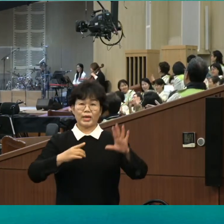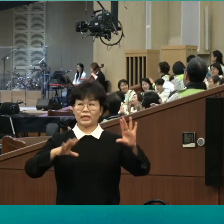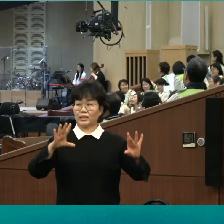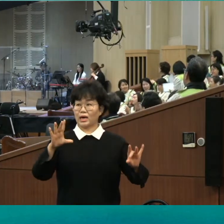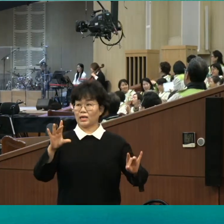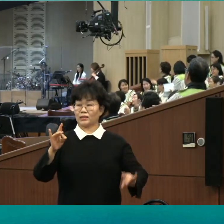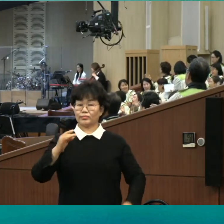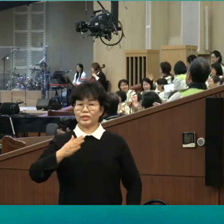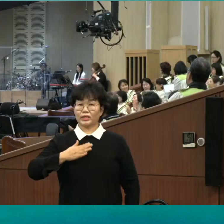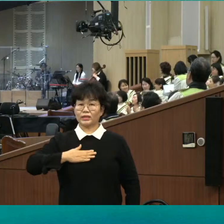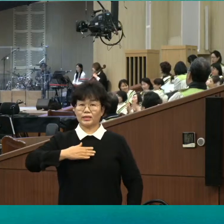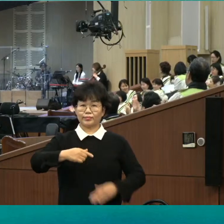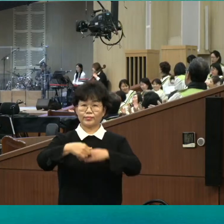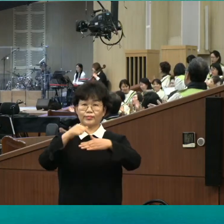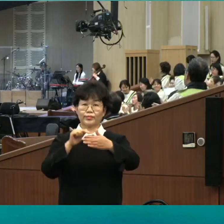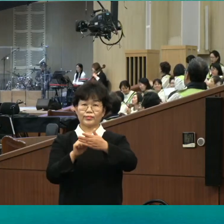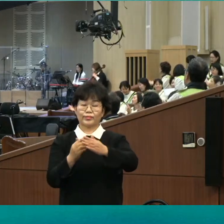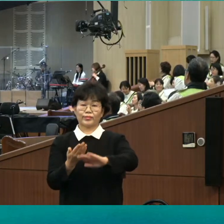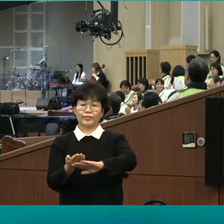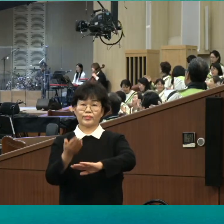메마른 나의 심령 위에